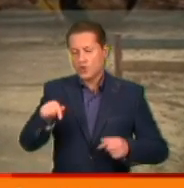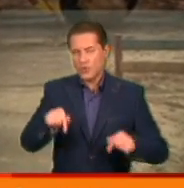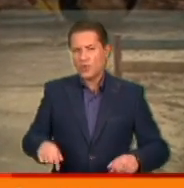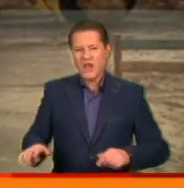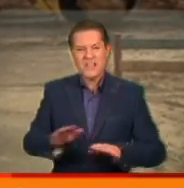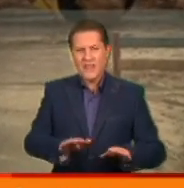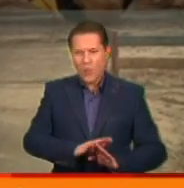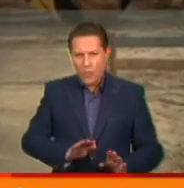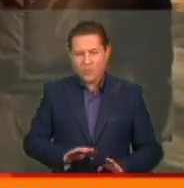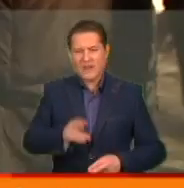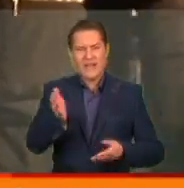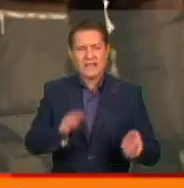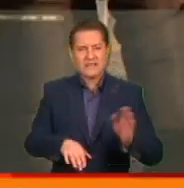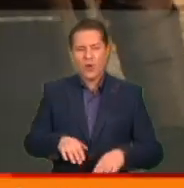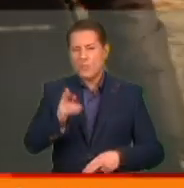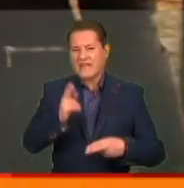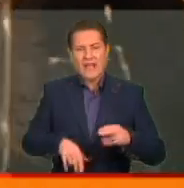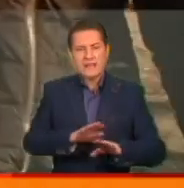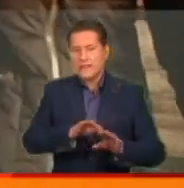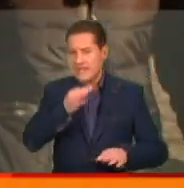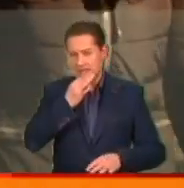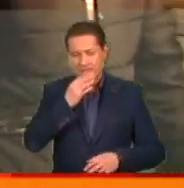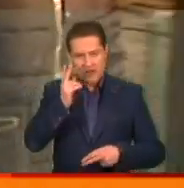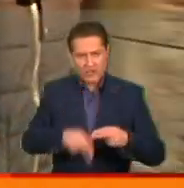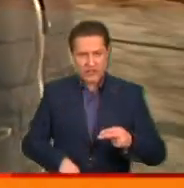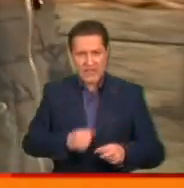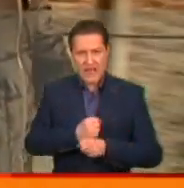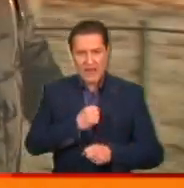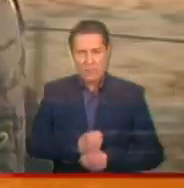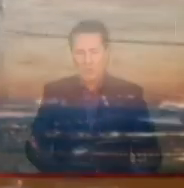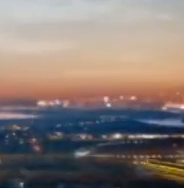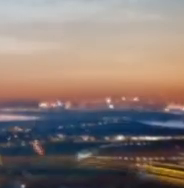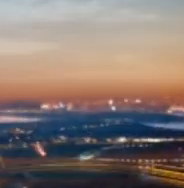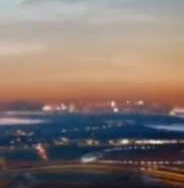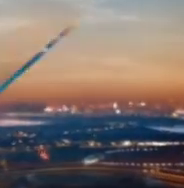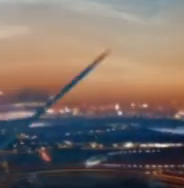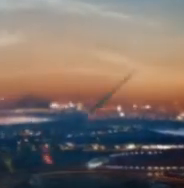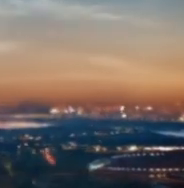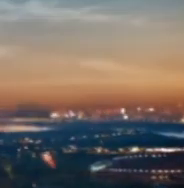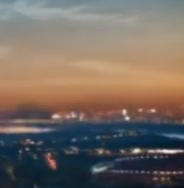закопано, не завершені роботи. Наталка Сичалко, Андрій Барков, програма «Вікна», СТБ.